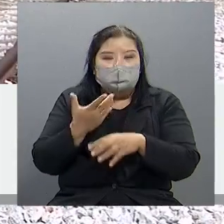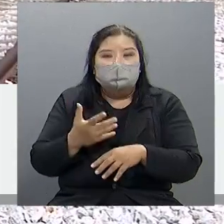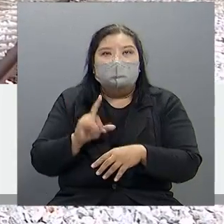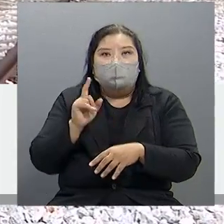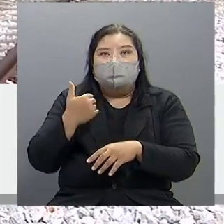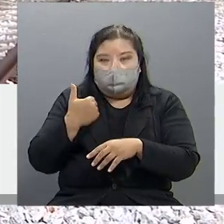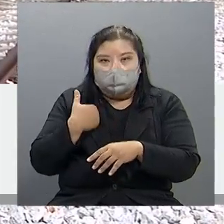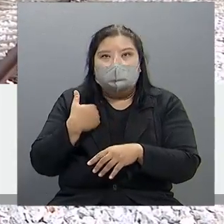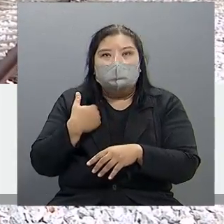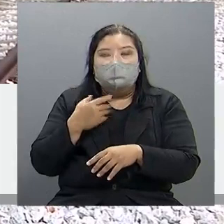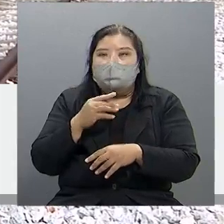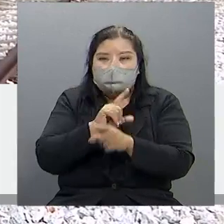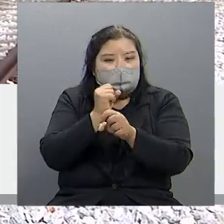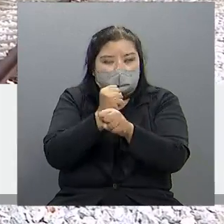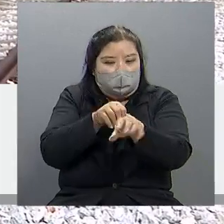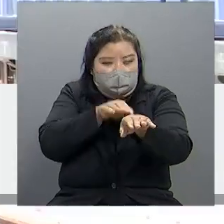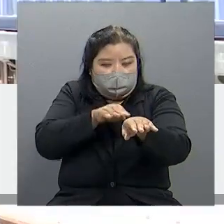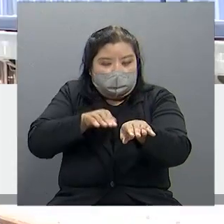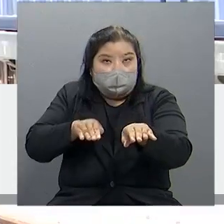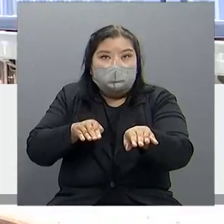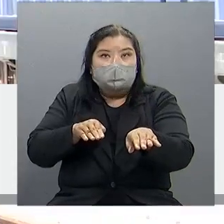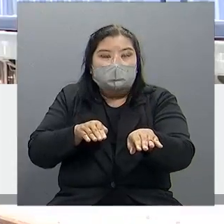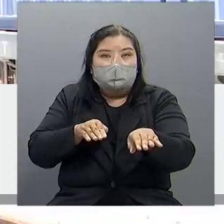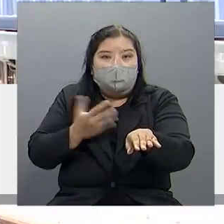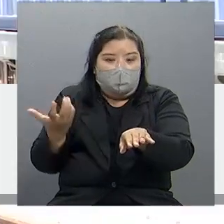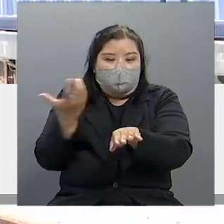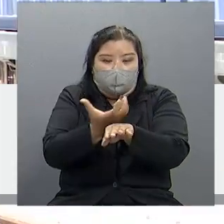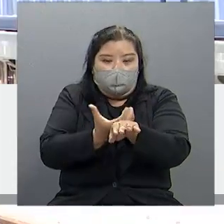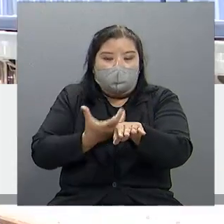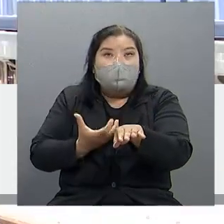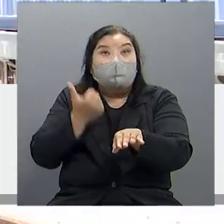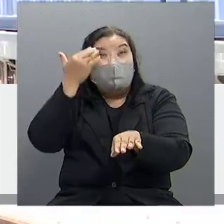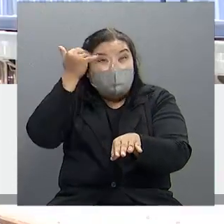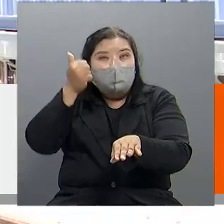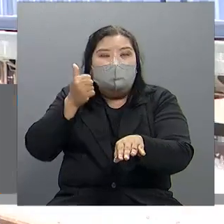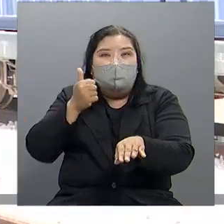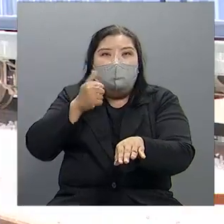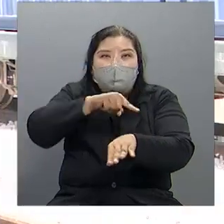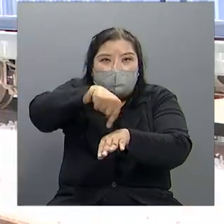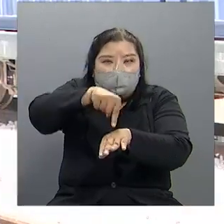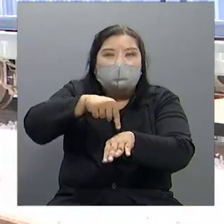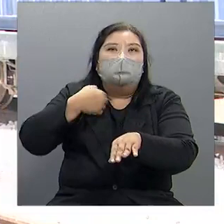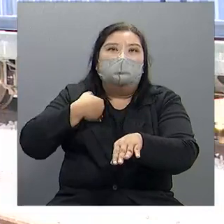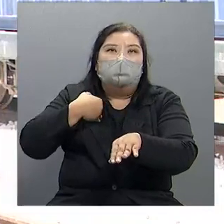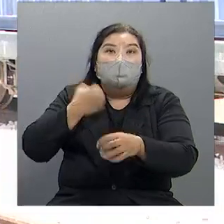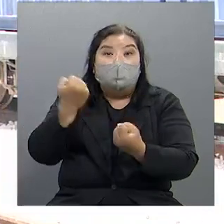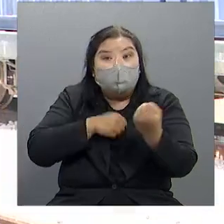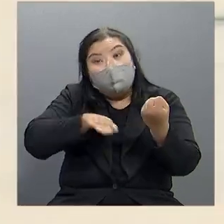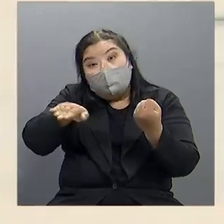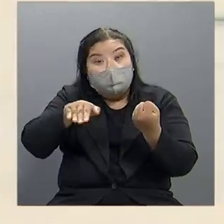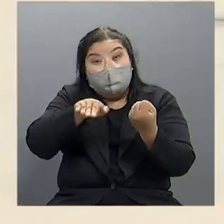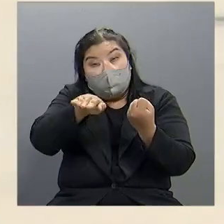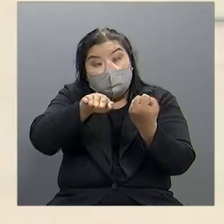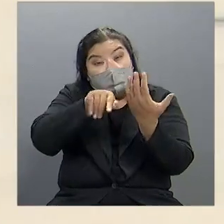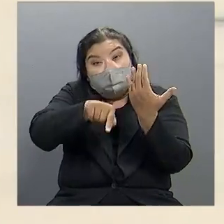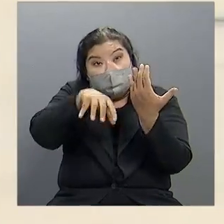3เท่ามากกว่าทางรถยนต์เพราะว่าใช้เวลามากกว่านะคะเพราะว่ารถยนต์เนี่ยไปกลับได้เลยค่ะดิฉันก็เลยตั้ง